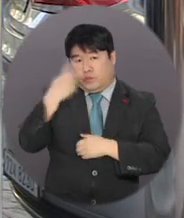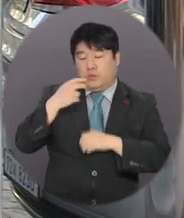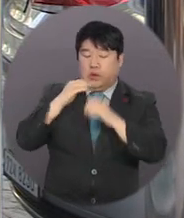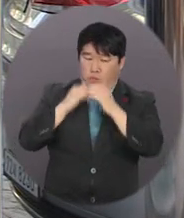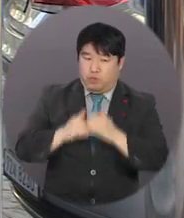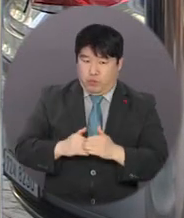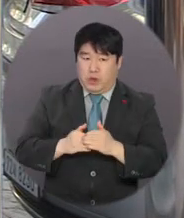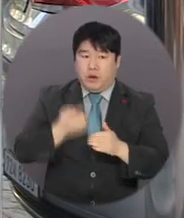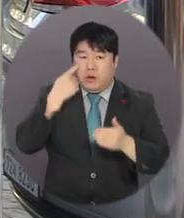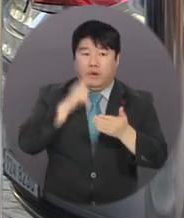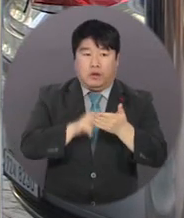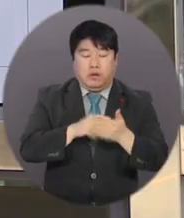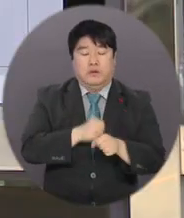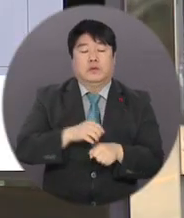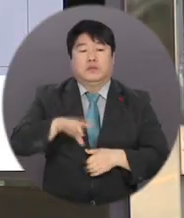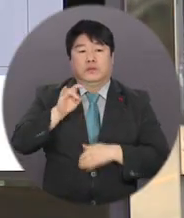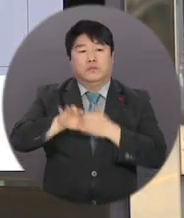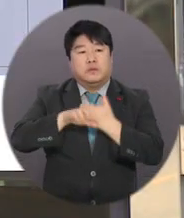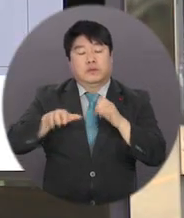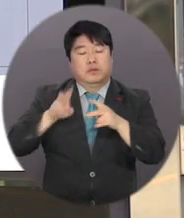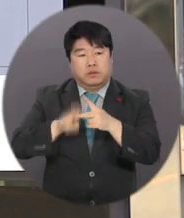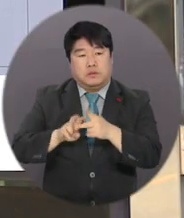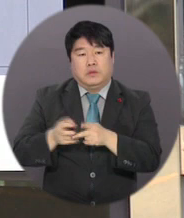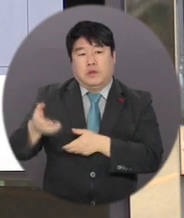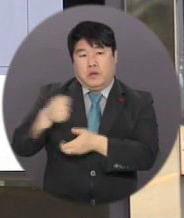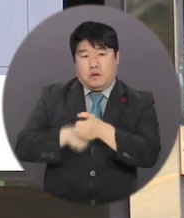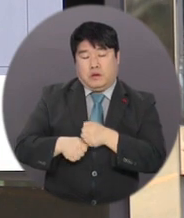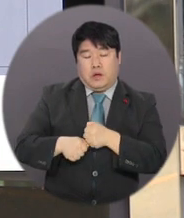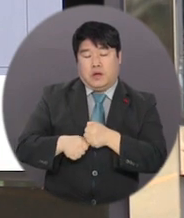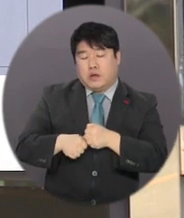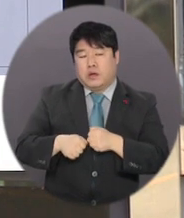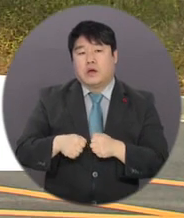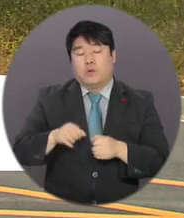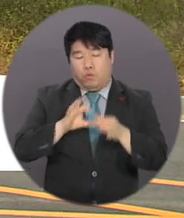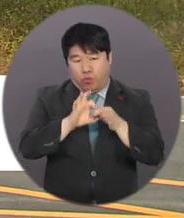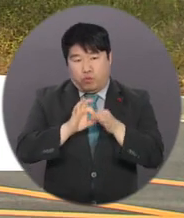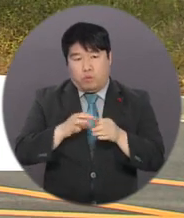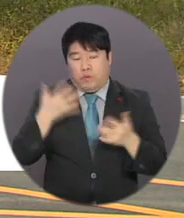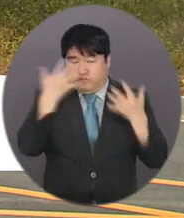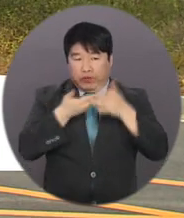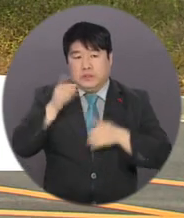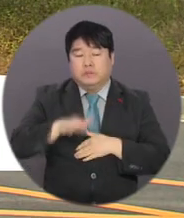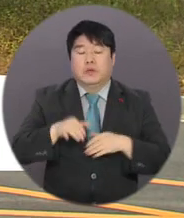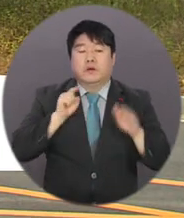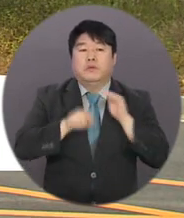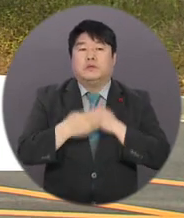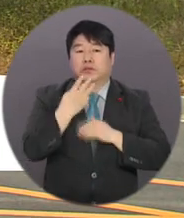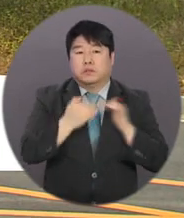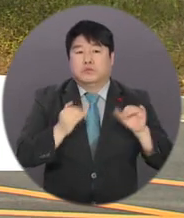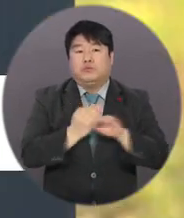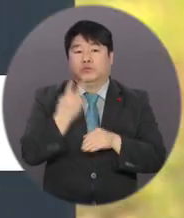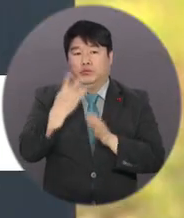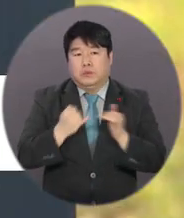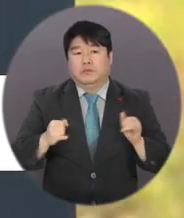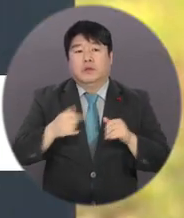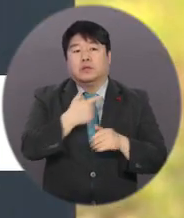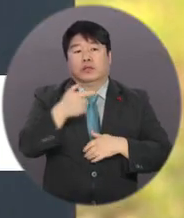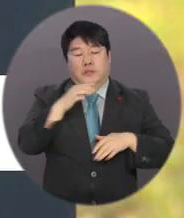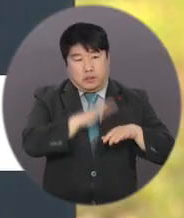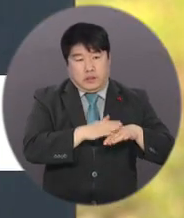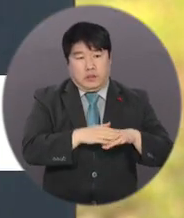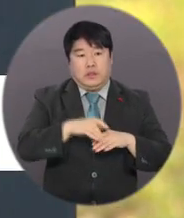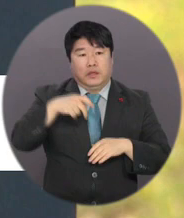드러났습니다. 처음엔 열방센터와의 역학관계가 불분명했지만 방문자 3명 가운데 2명이 대전에서 GPS가 끊긴